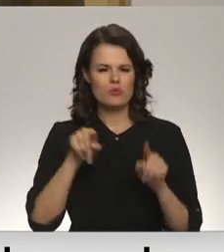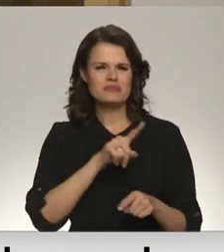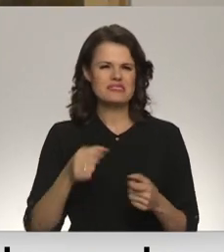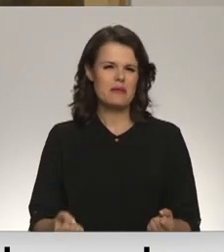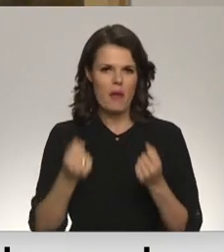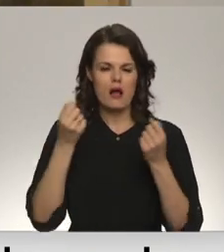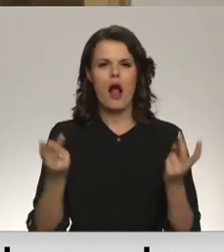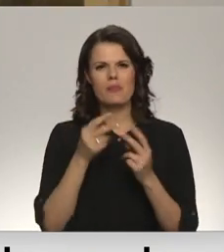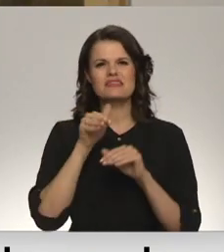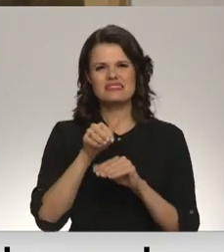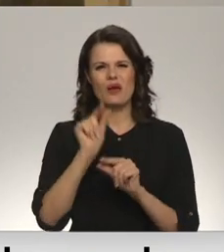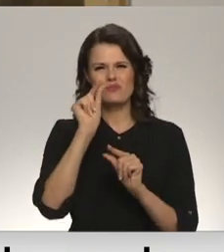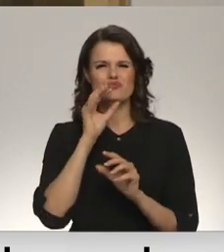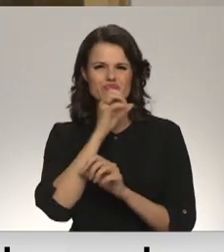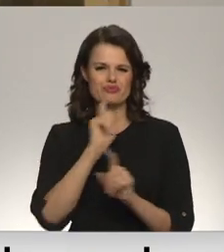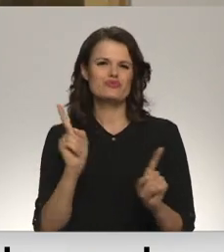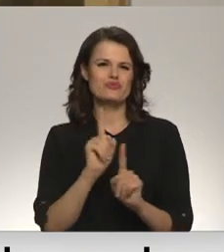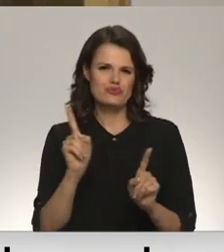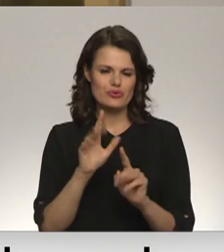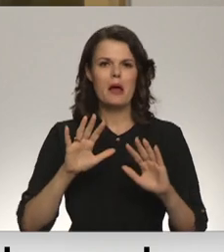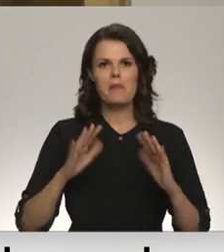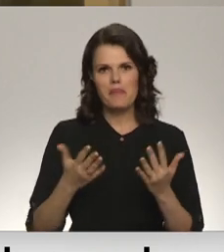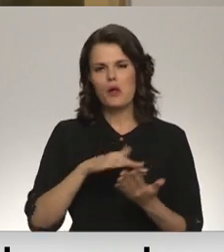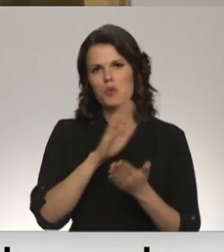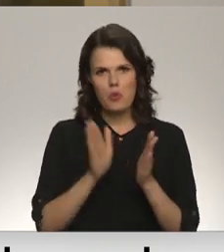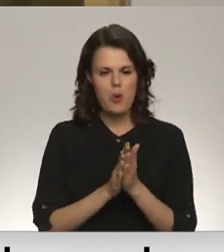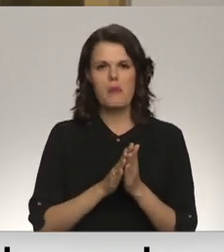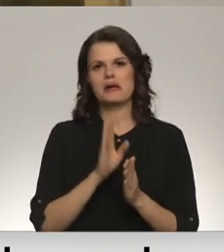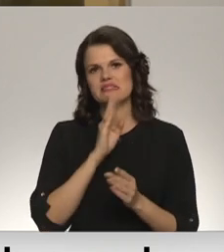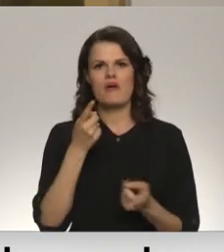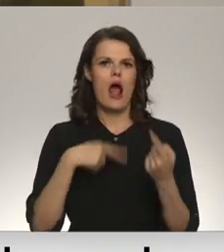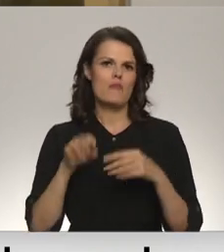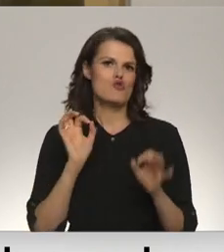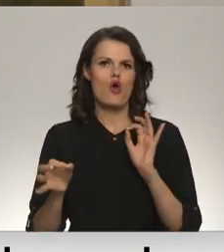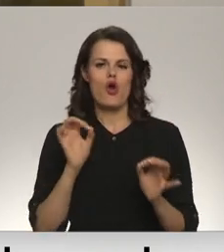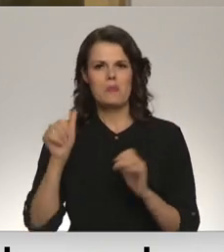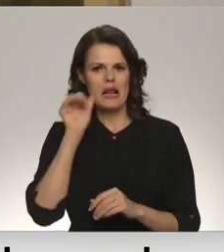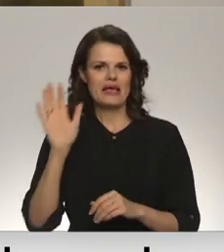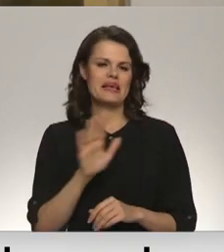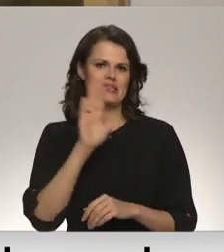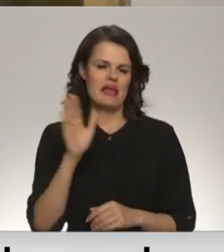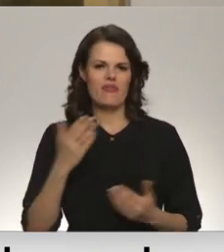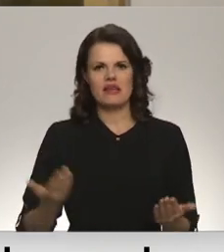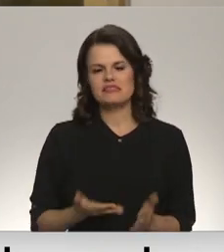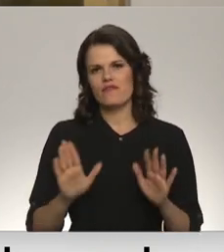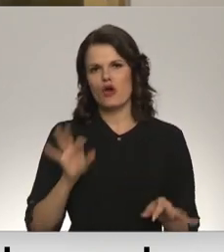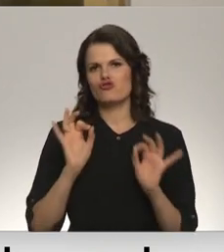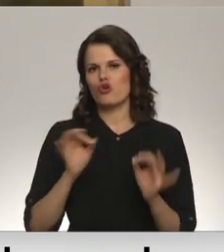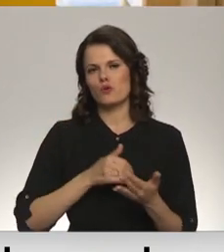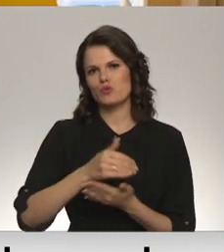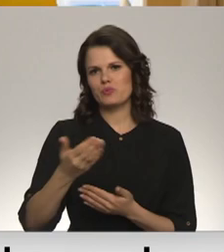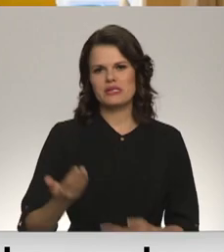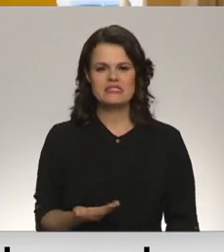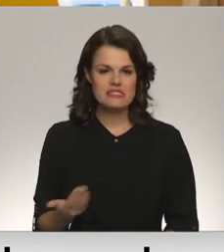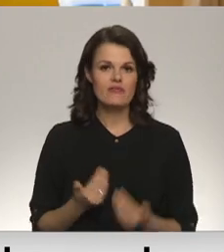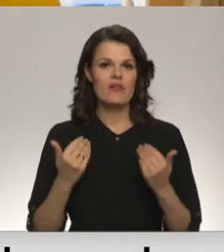apdeguma saglabājas neliels kosmetiskais defekts, bet kopumā pacienti atgriežas normāli savas ikdienas dzīvē un var mierīgi turpināt tālāk.